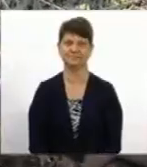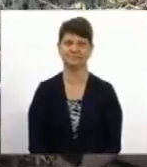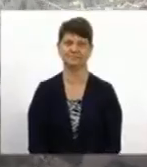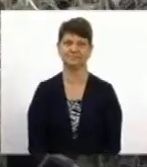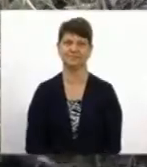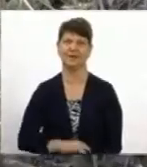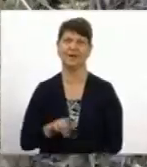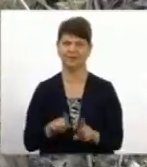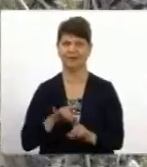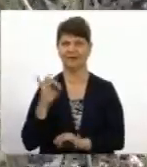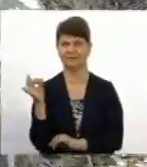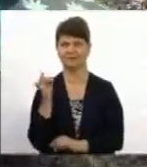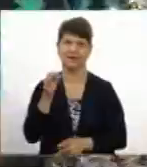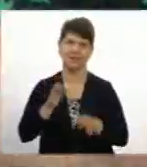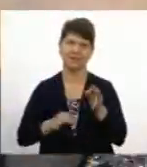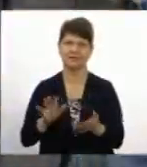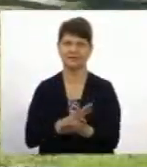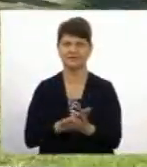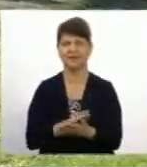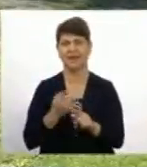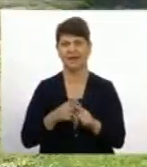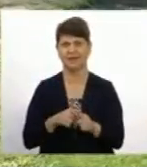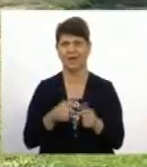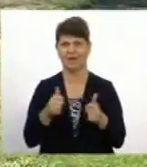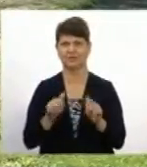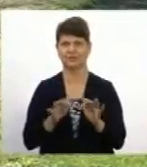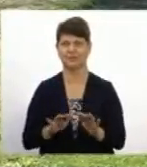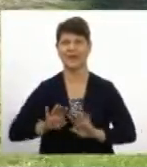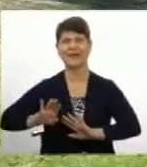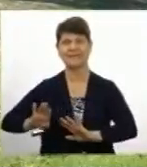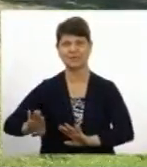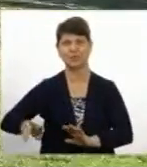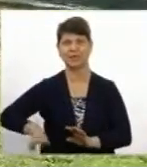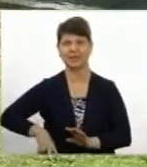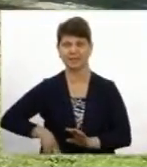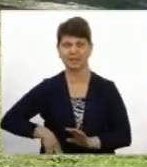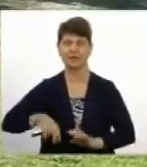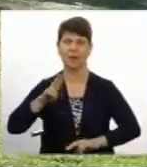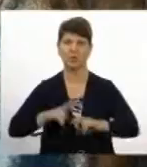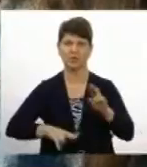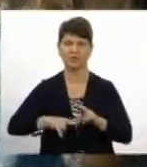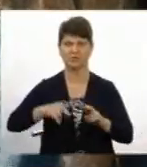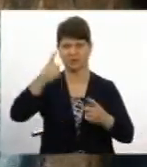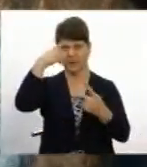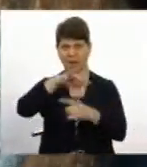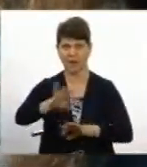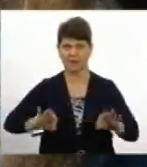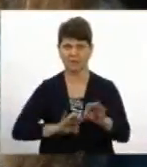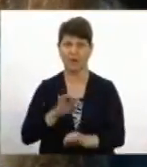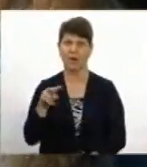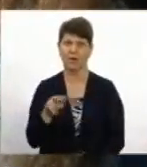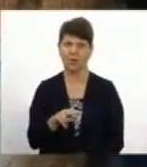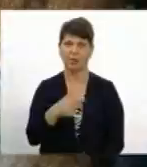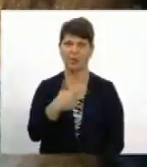Так цікавіше. Писати природу – це завжди хороше діло. Заступниця директора Вінницького коледжу будівництва та архітектури Любов Гордієнко